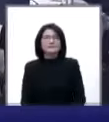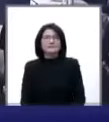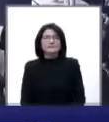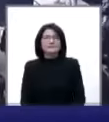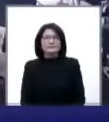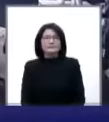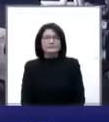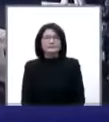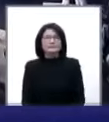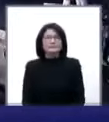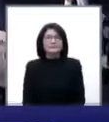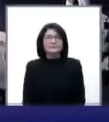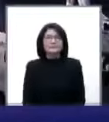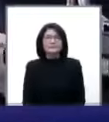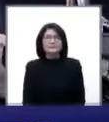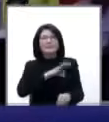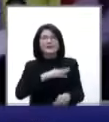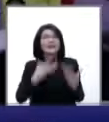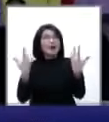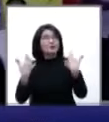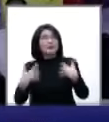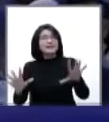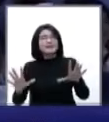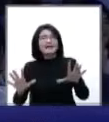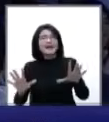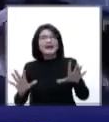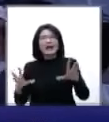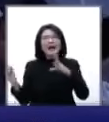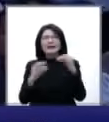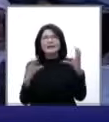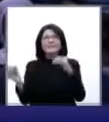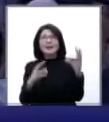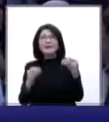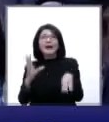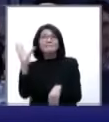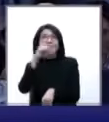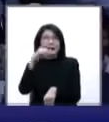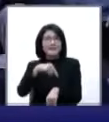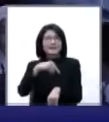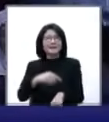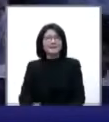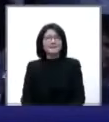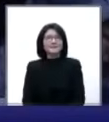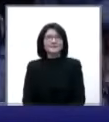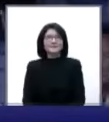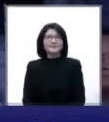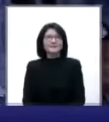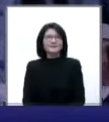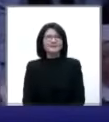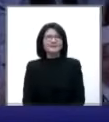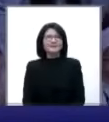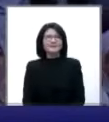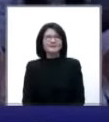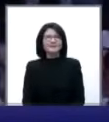menunjukkan kita lebih bagus yang disampaikan pada publik di luar bukan lawannya karena mereka adalah pemilihnya dalam konteks